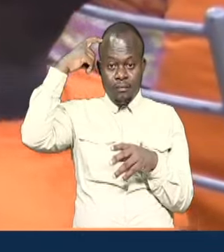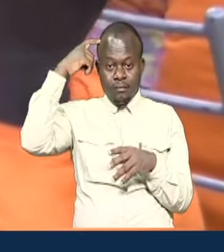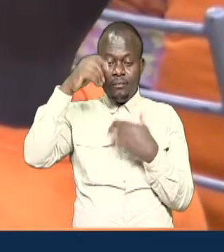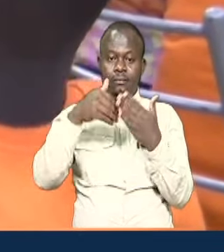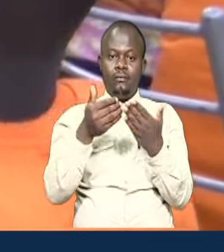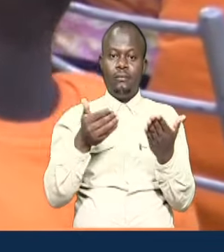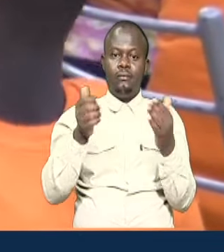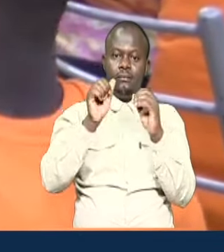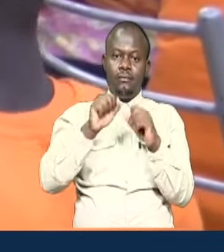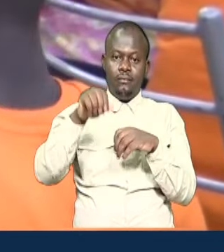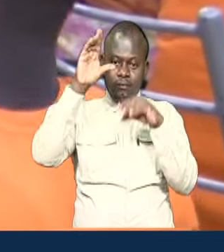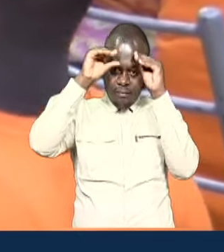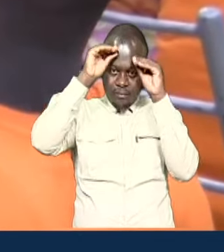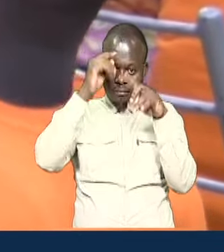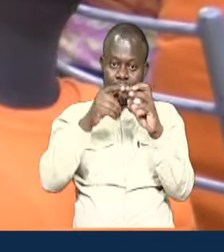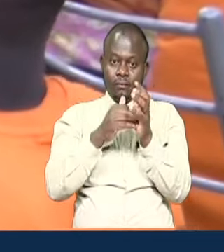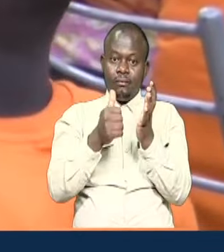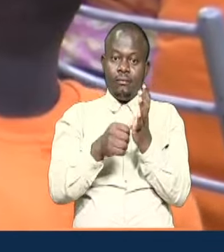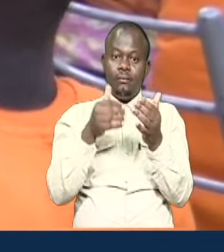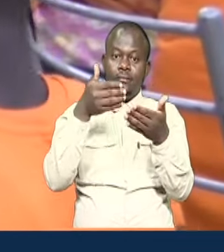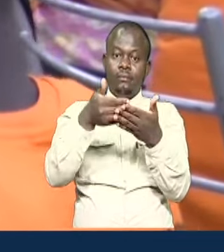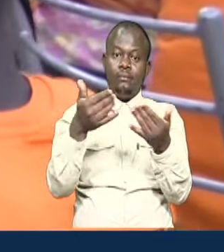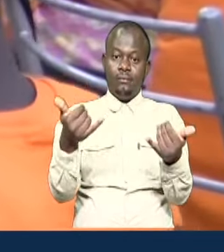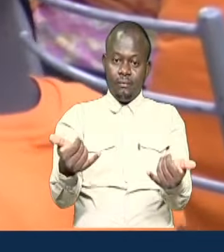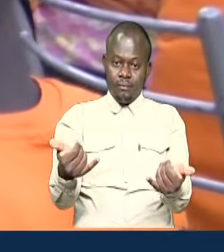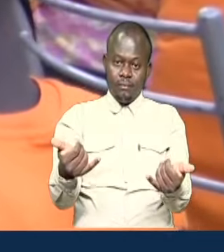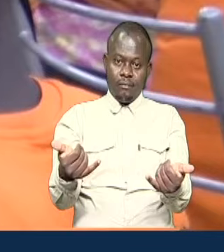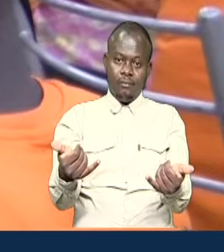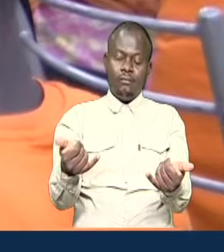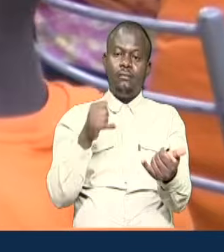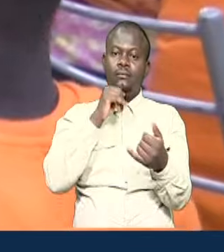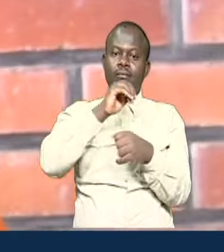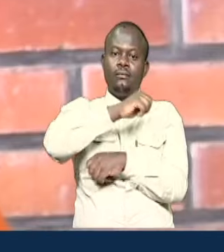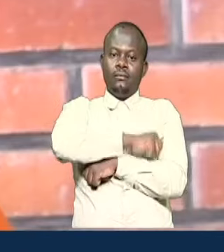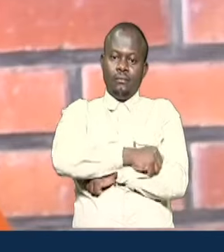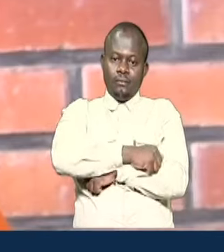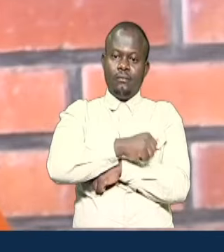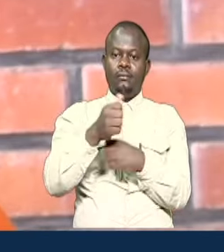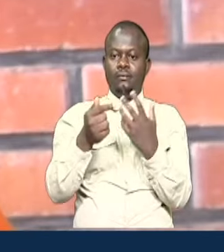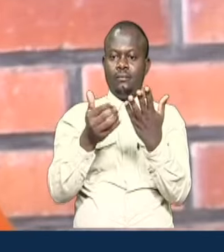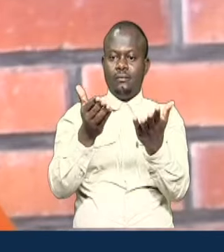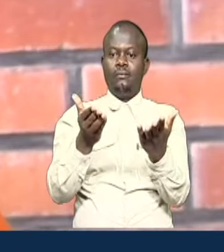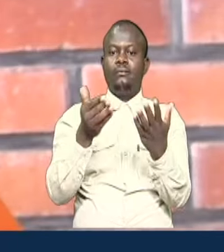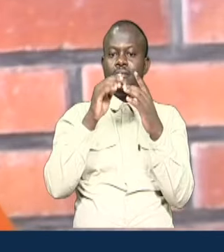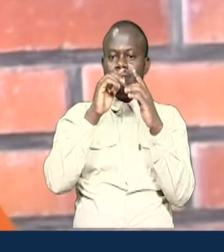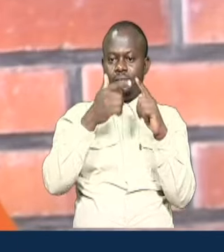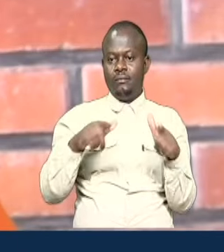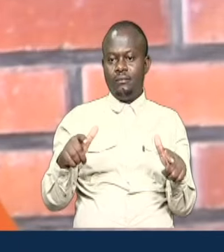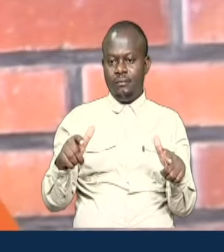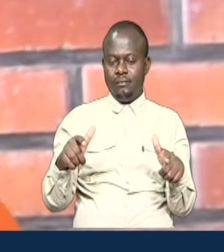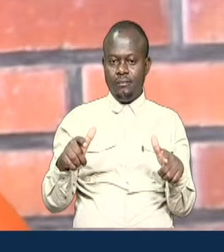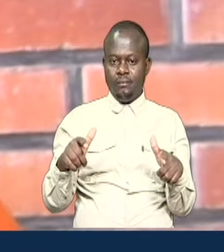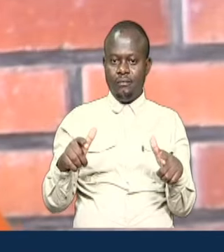umwana yabasha kwiga. Ahubwo ikibazo kugeza iyi saha dufite nta mashuri ahari y'ururimi